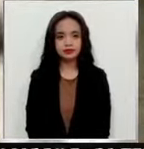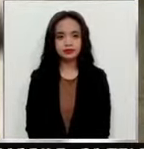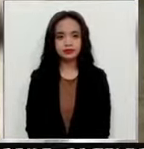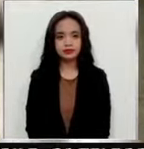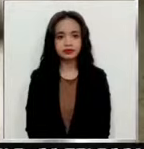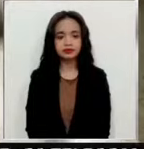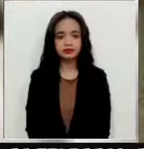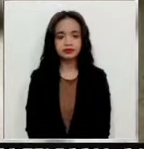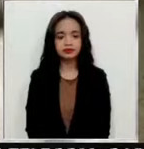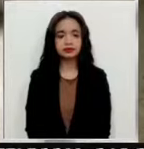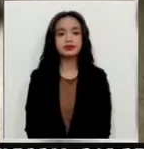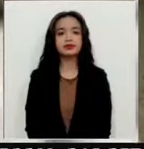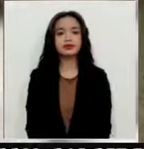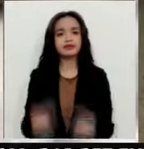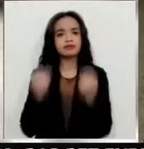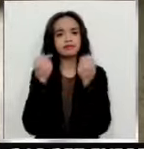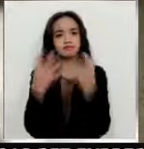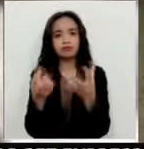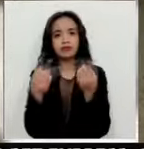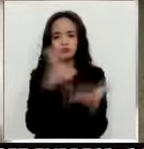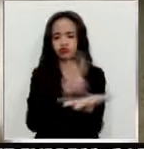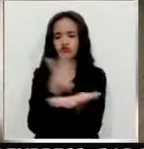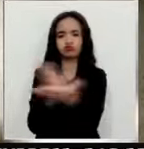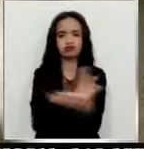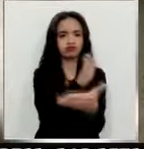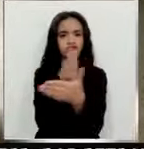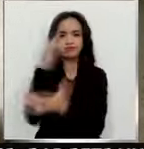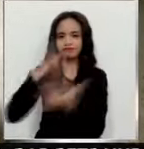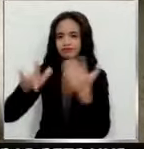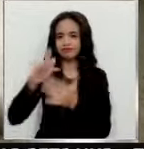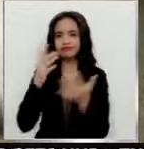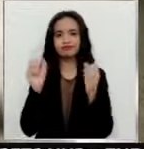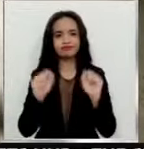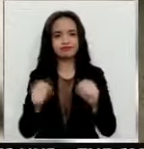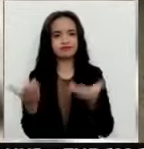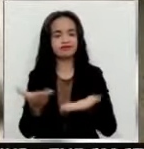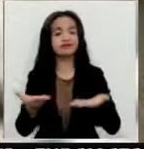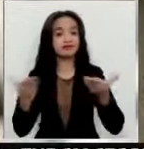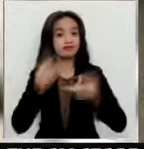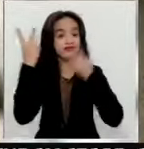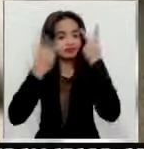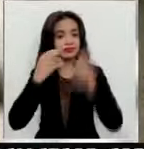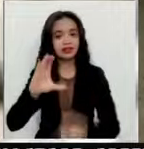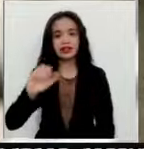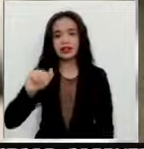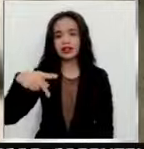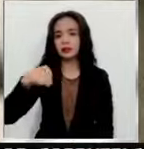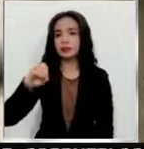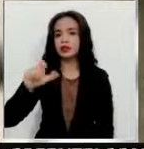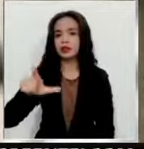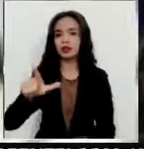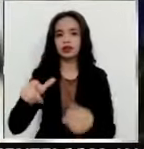Mel, marami nang atraksyon ang pwedeng pasyalan dito pa lang sa Capitol Grounds ng Lingen, Pangasinan.